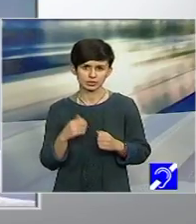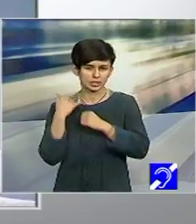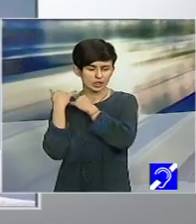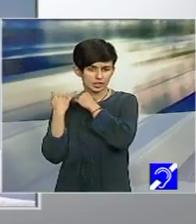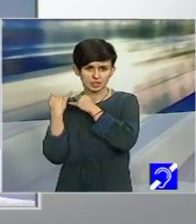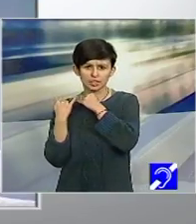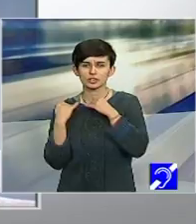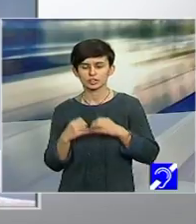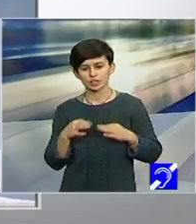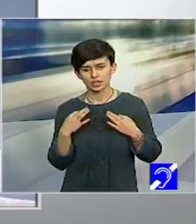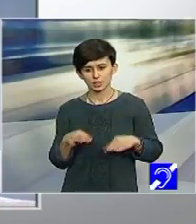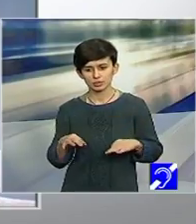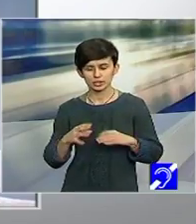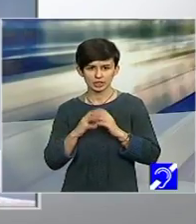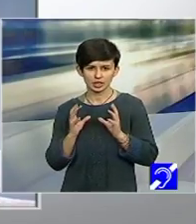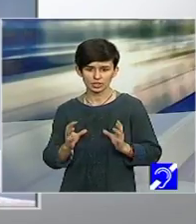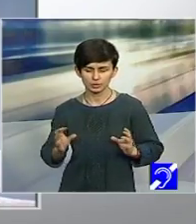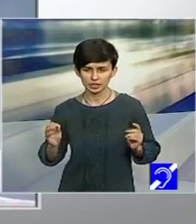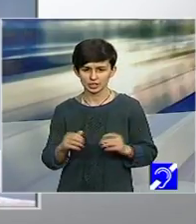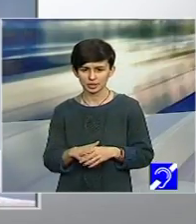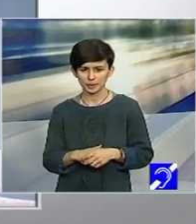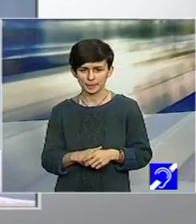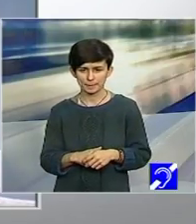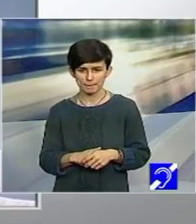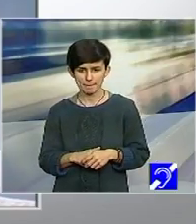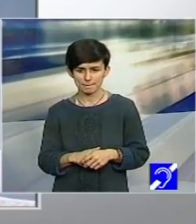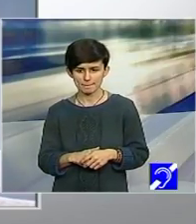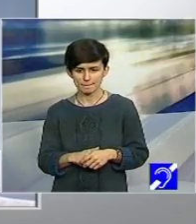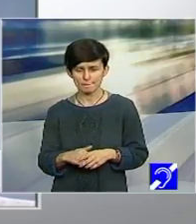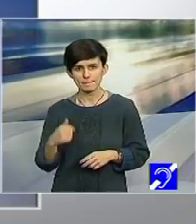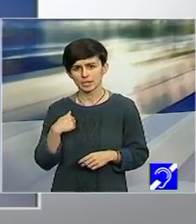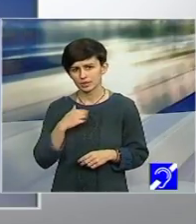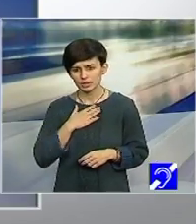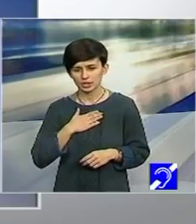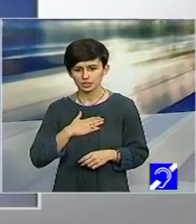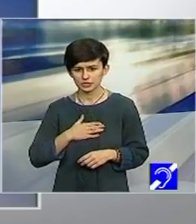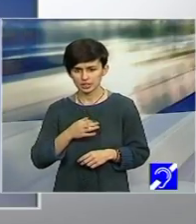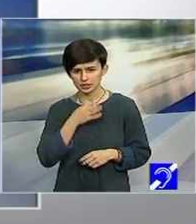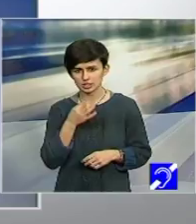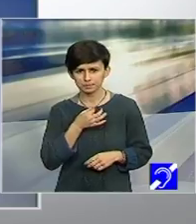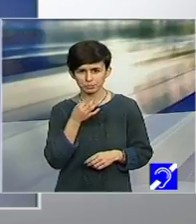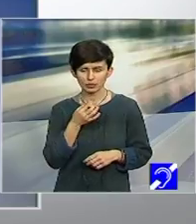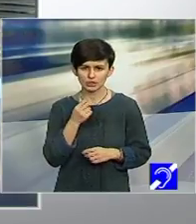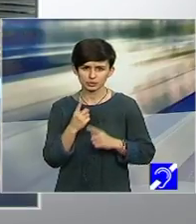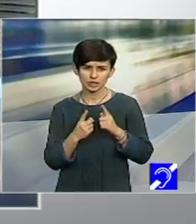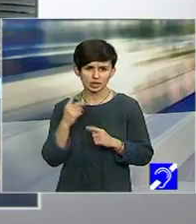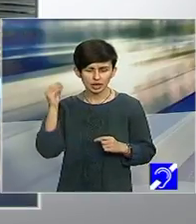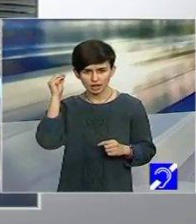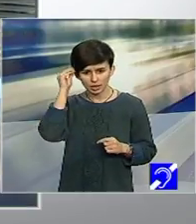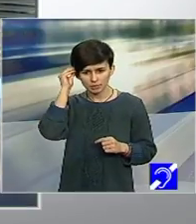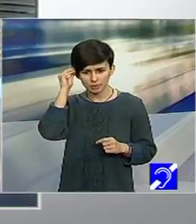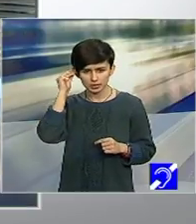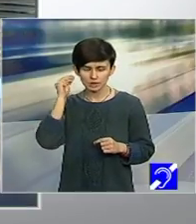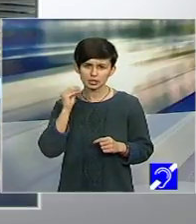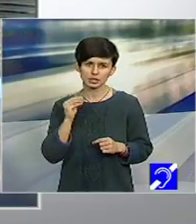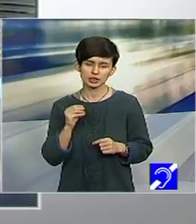istoria modernă a României. Aș face o scurtă completare, dacă tot a amintit